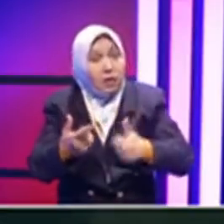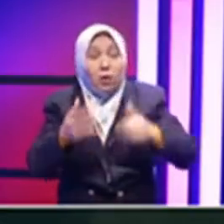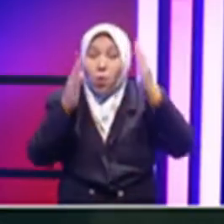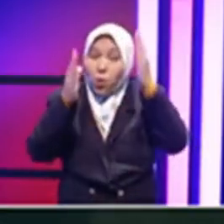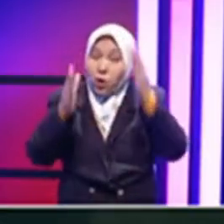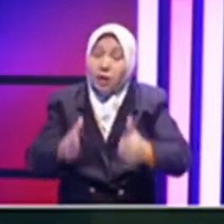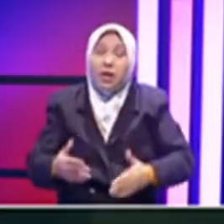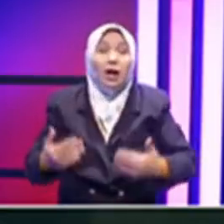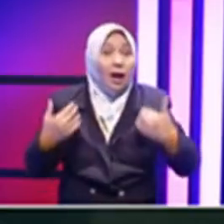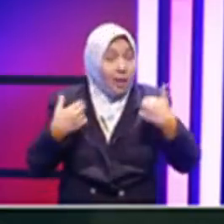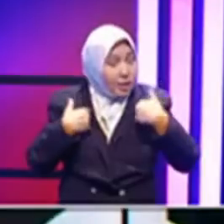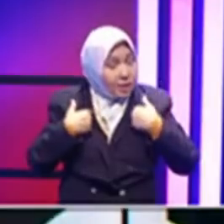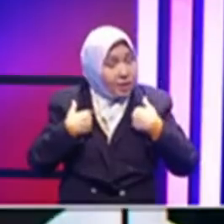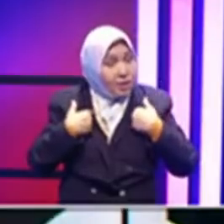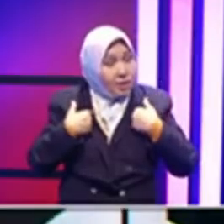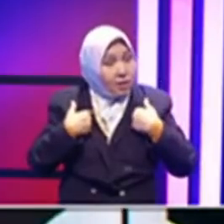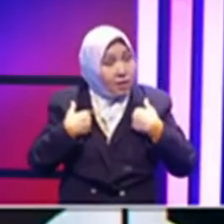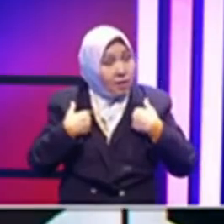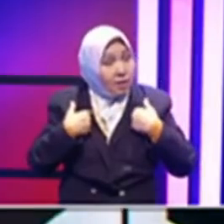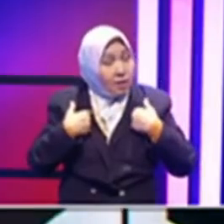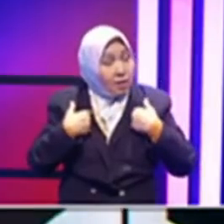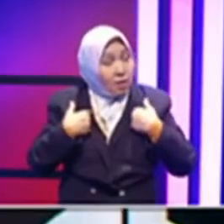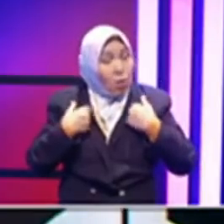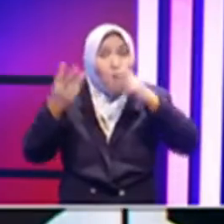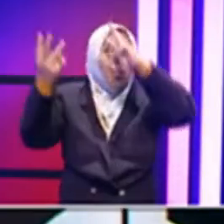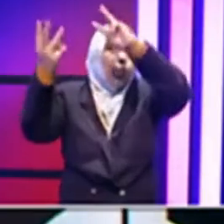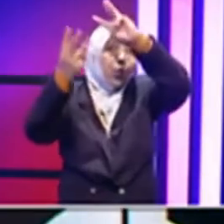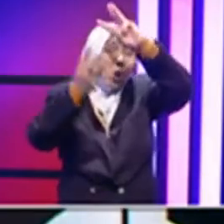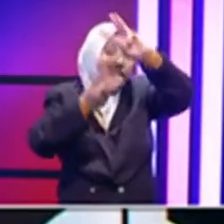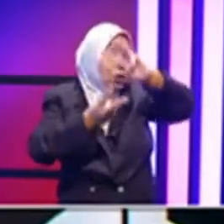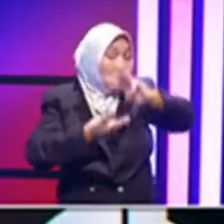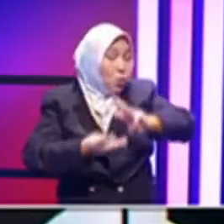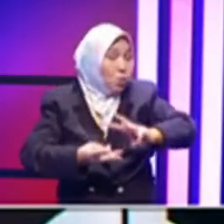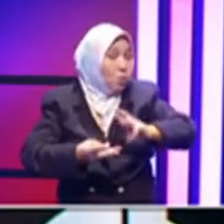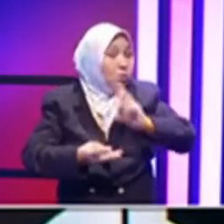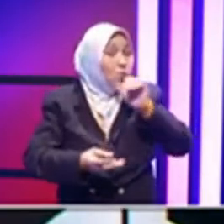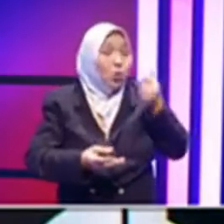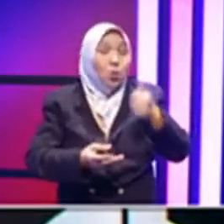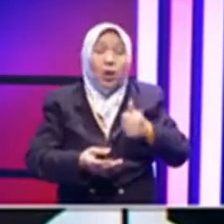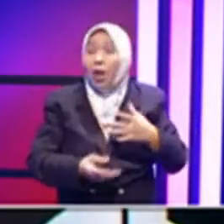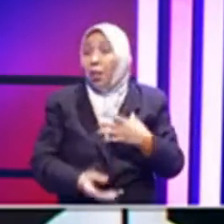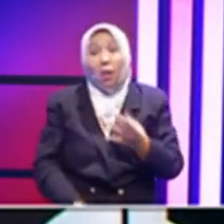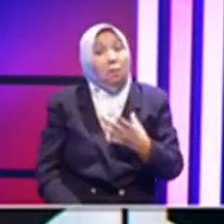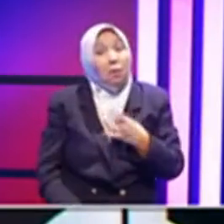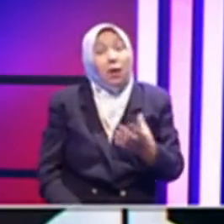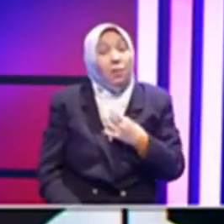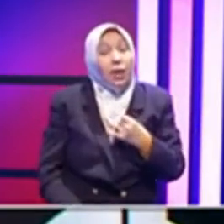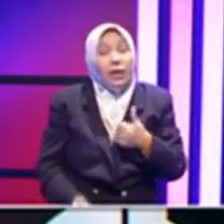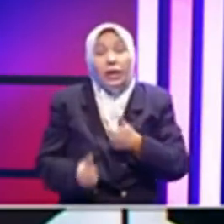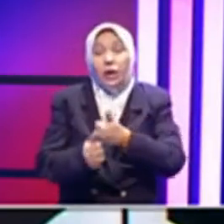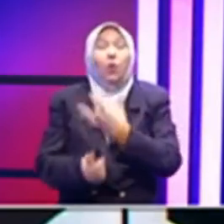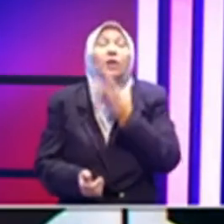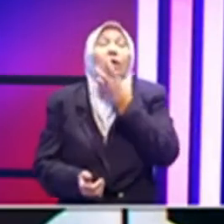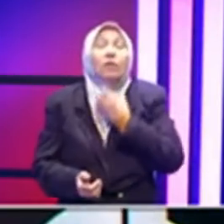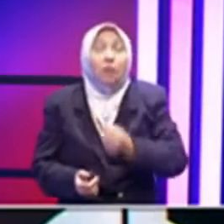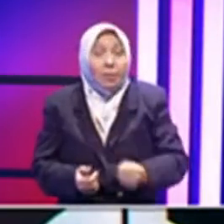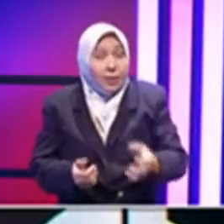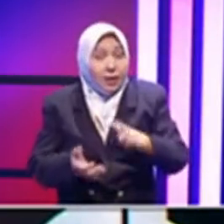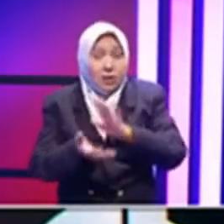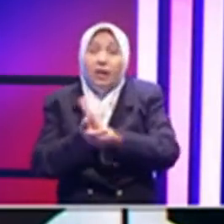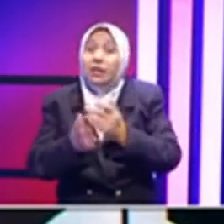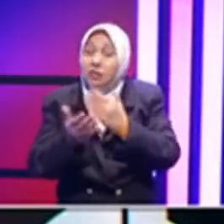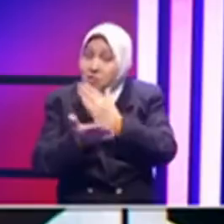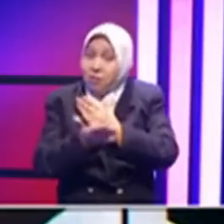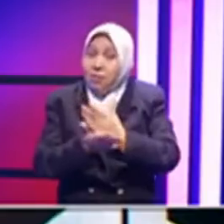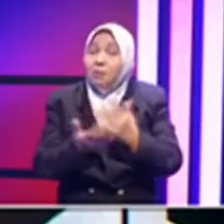orang-orang yang ada garapan wahyu, bukan sekadar sembrono mengikut kepada hawa nafsu. Kita berhenti sebentar, selepas ini